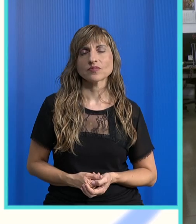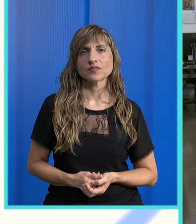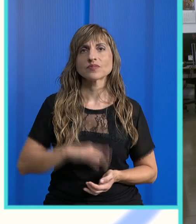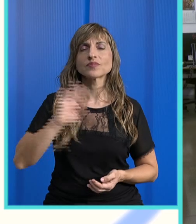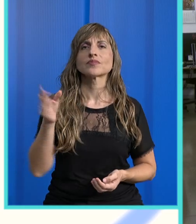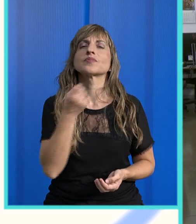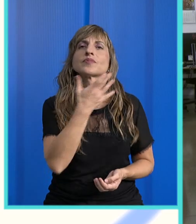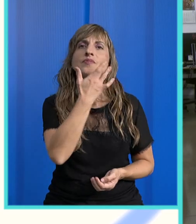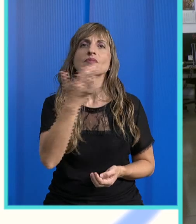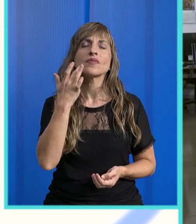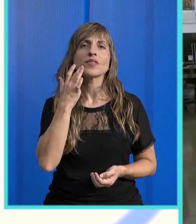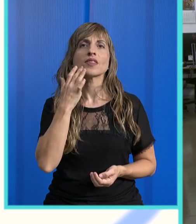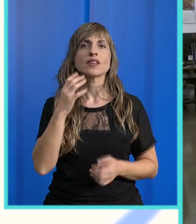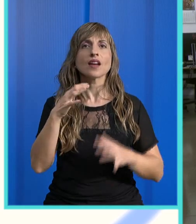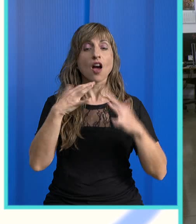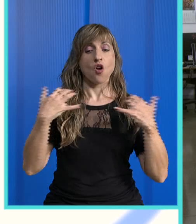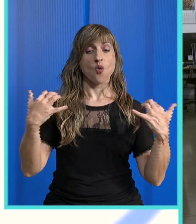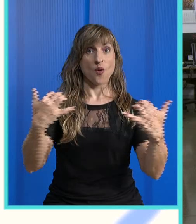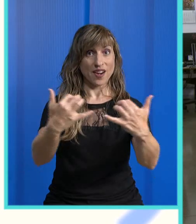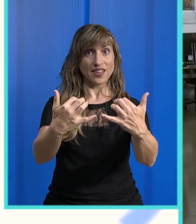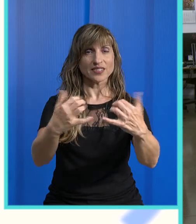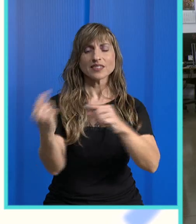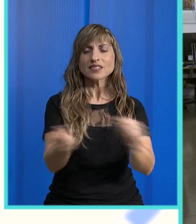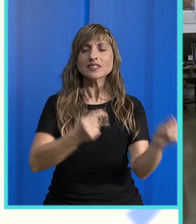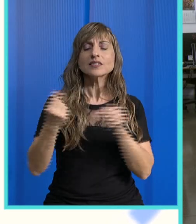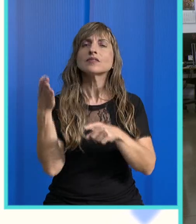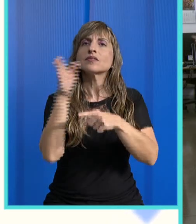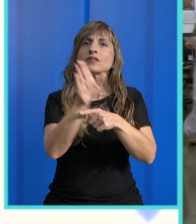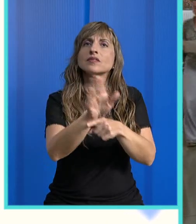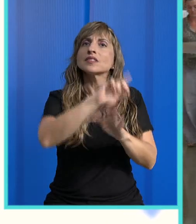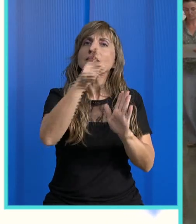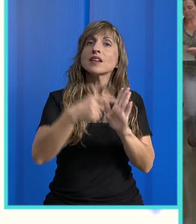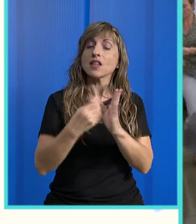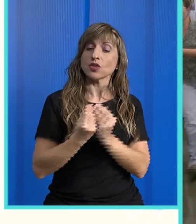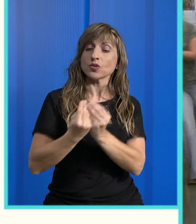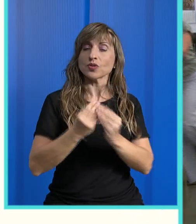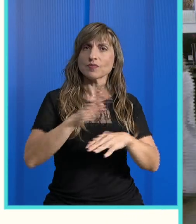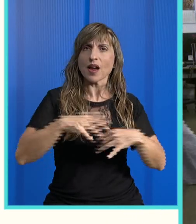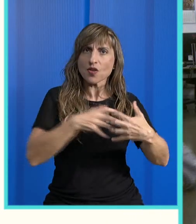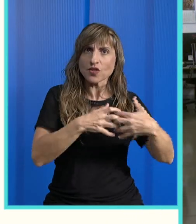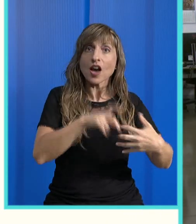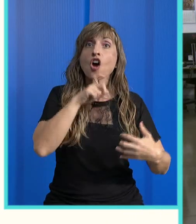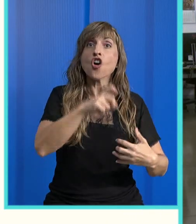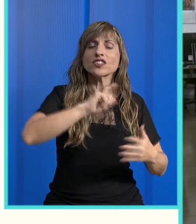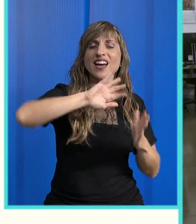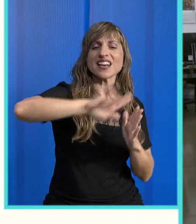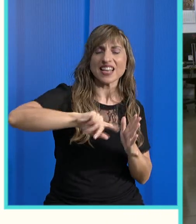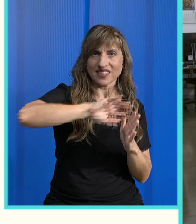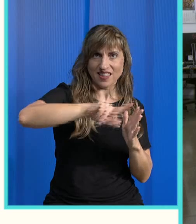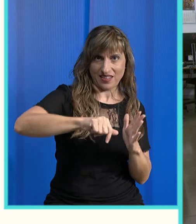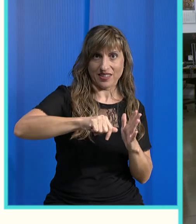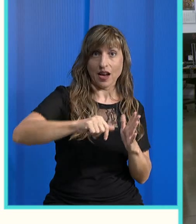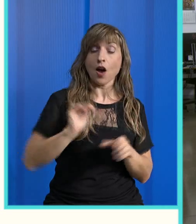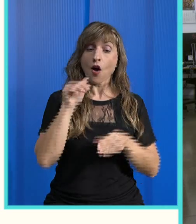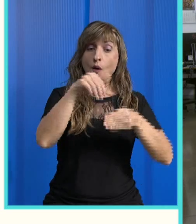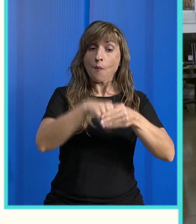Hola, molt bona tarda. El Congrés debatrà la proposició de llei de junys per lluitar contra la reincidència. La proposta va comptar amb els vots